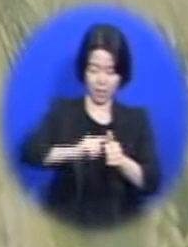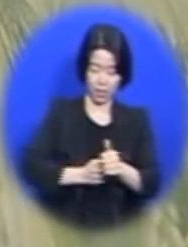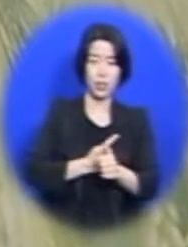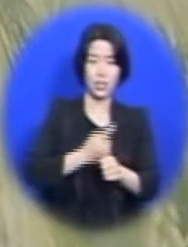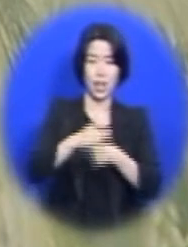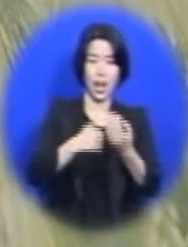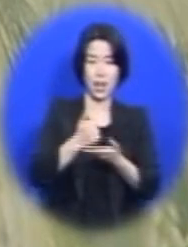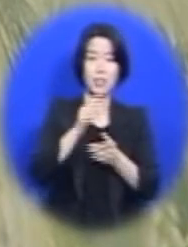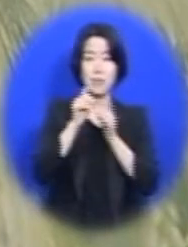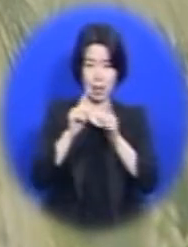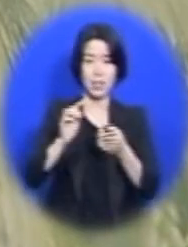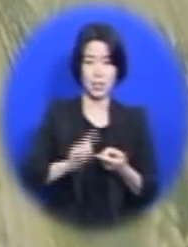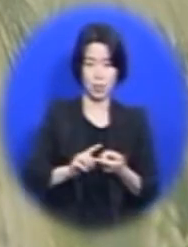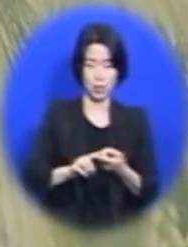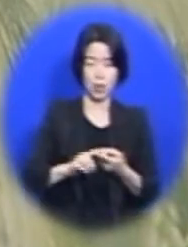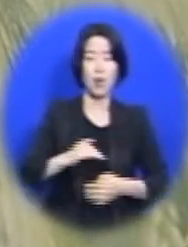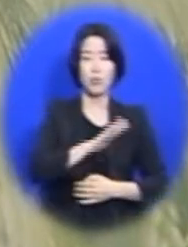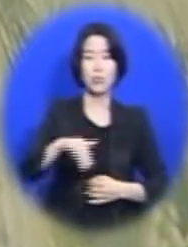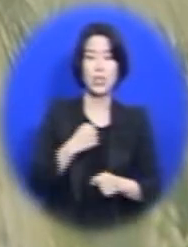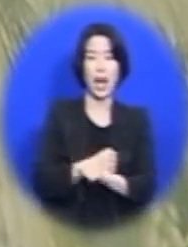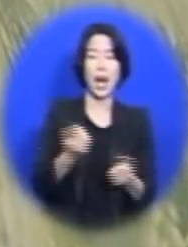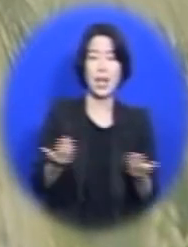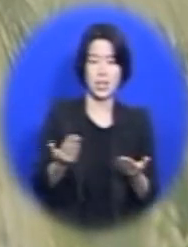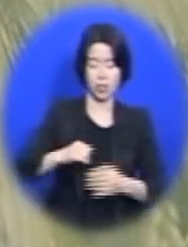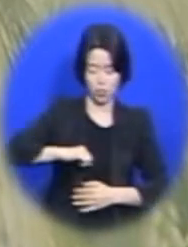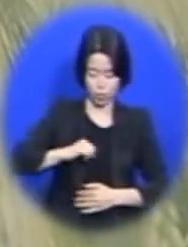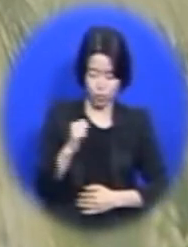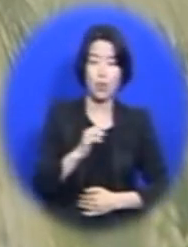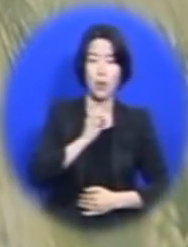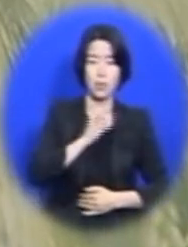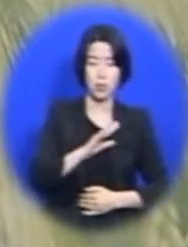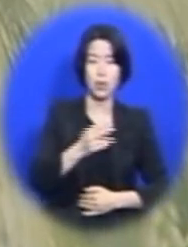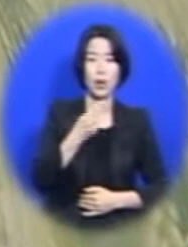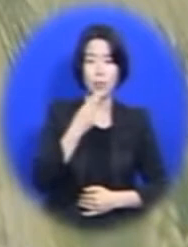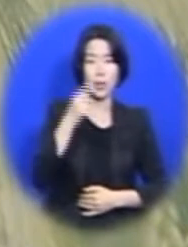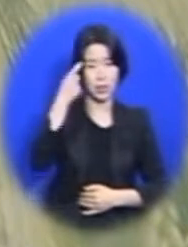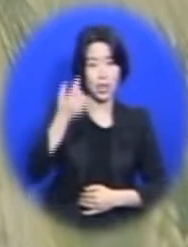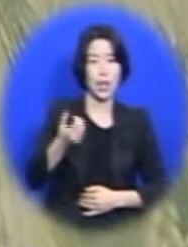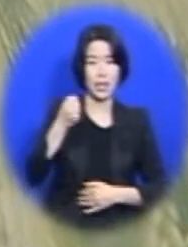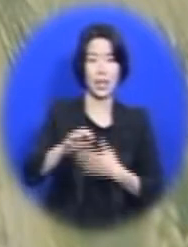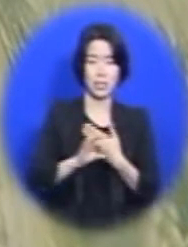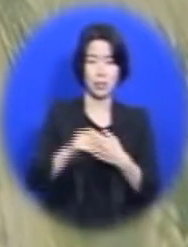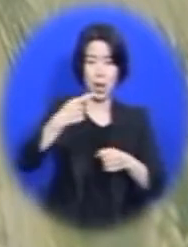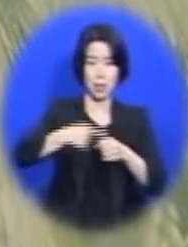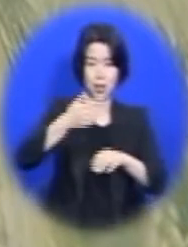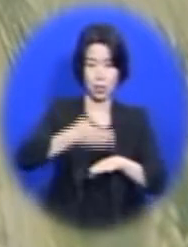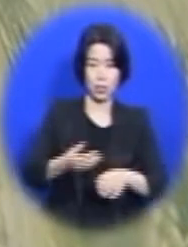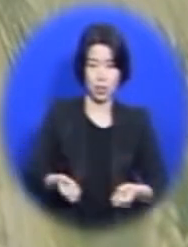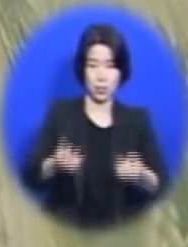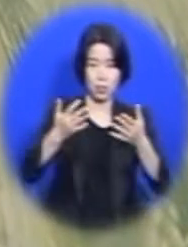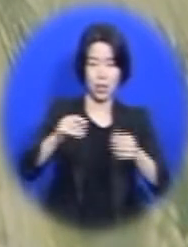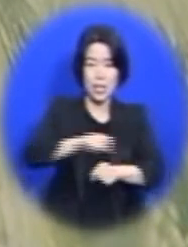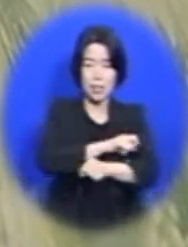하나님의 말씀이고 우리가 할 일은 순종하는 것밖에 없다고 생각하시면 맥주 감사 주일의